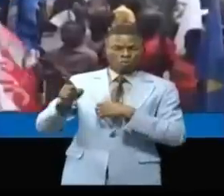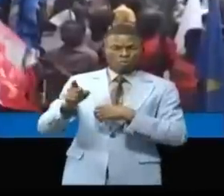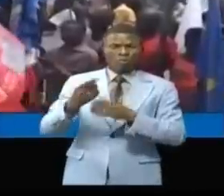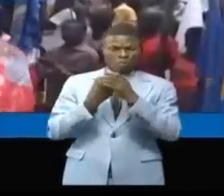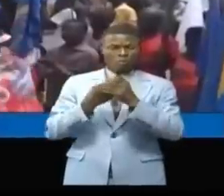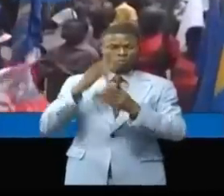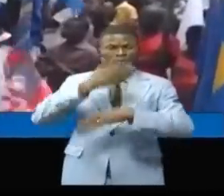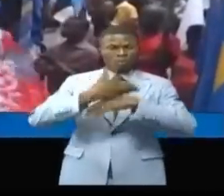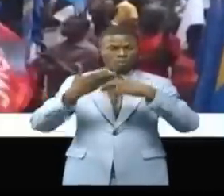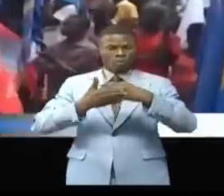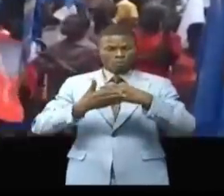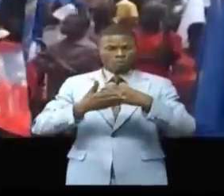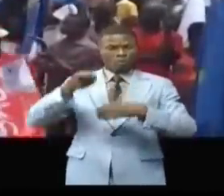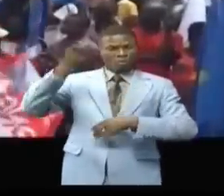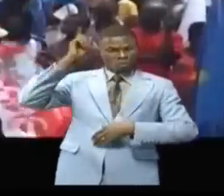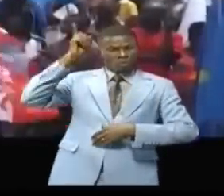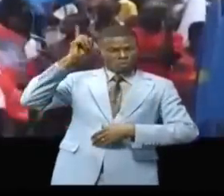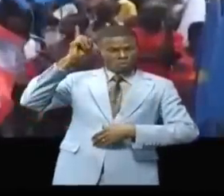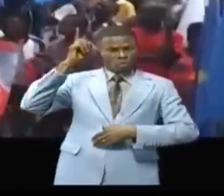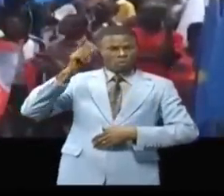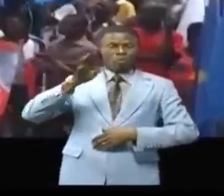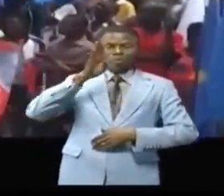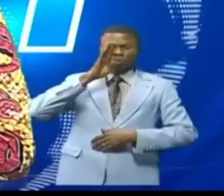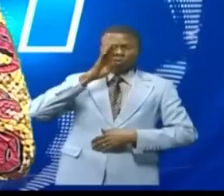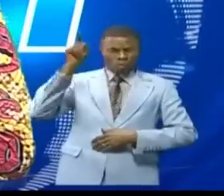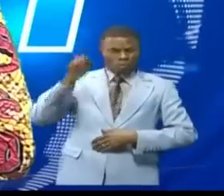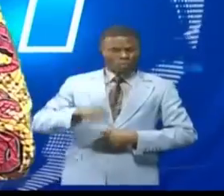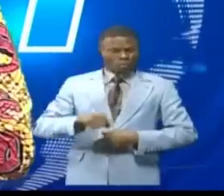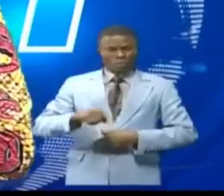réhabilitées depuis le temps de la colonisation belge.